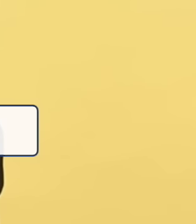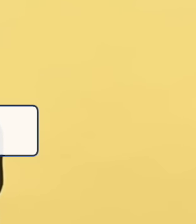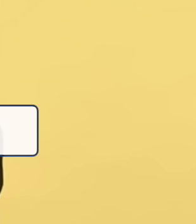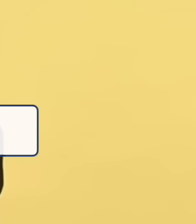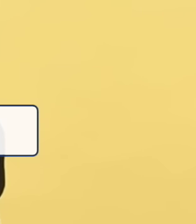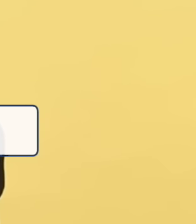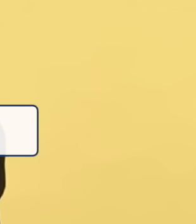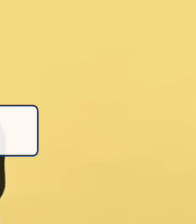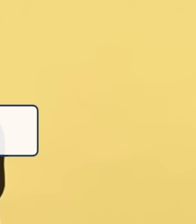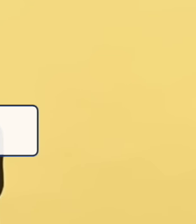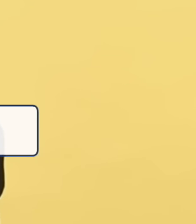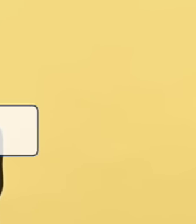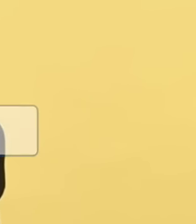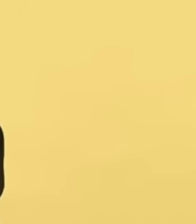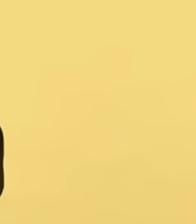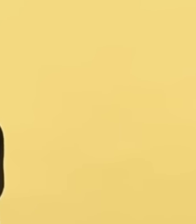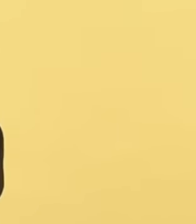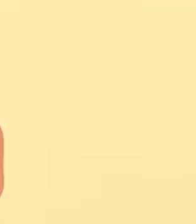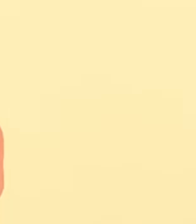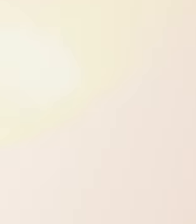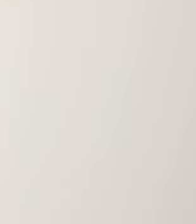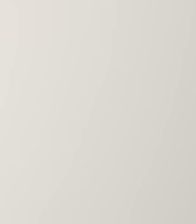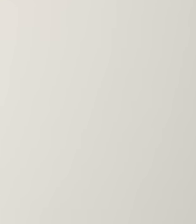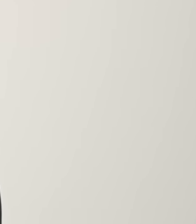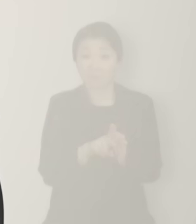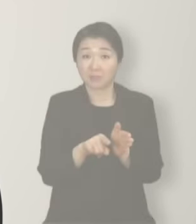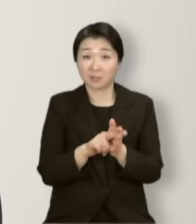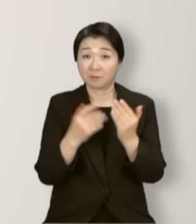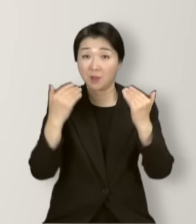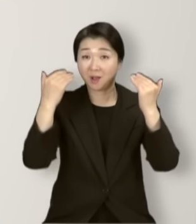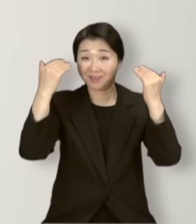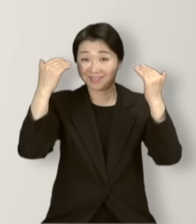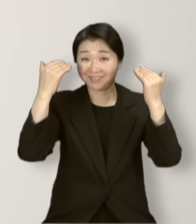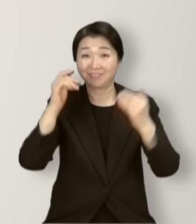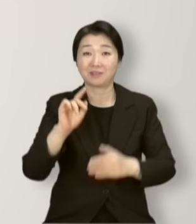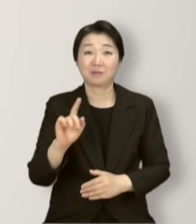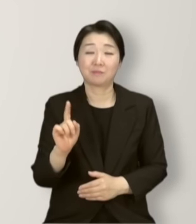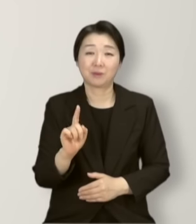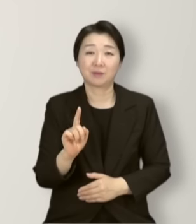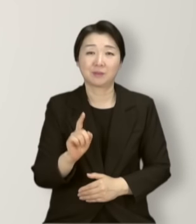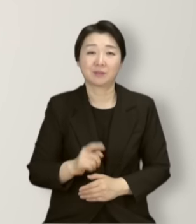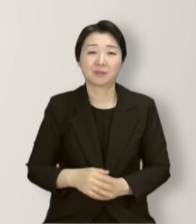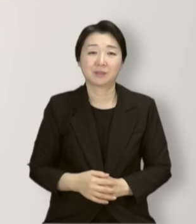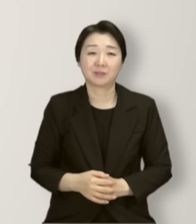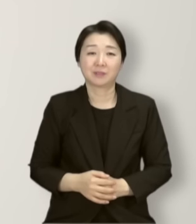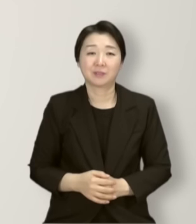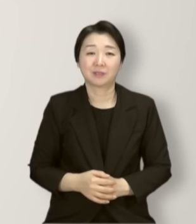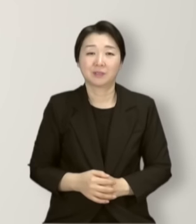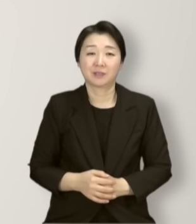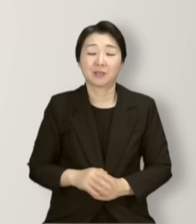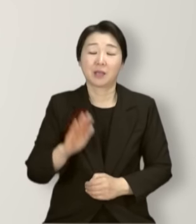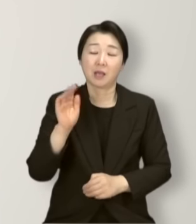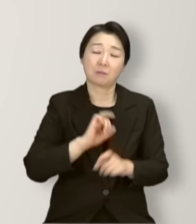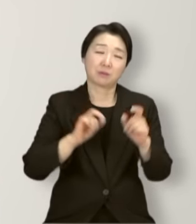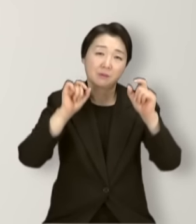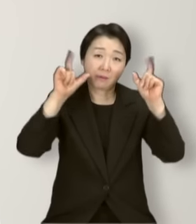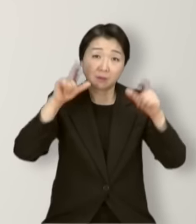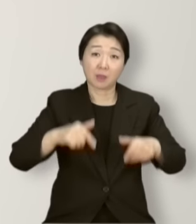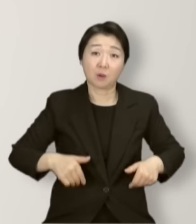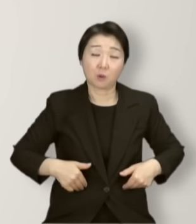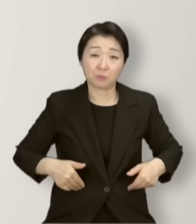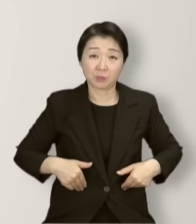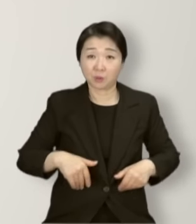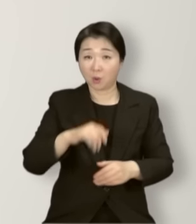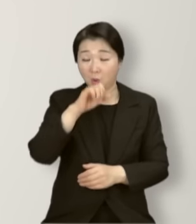될 그러한 일이라고 생각합니다. 이 믿음의 어른들이 정말 더 깨어